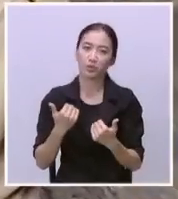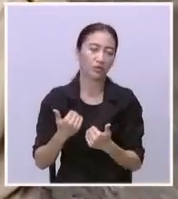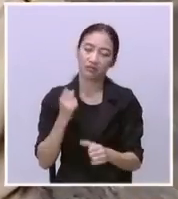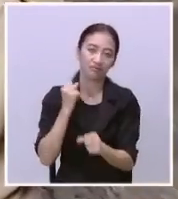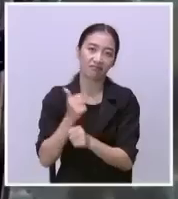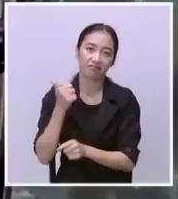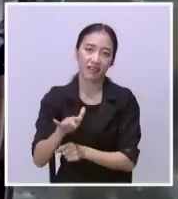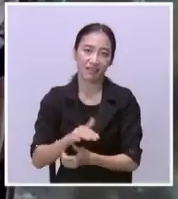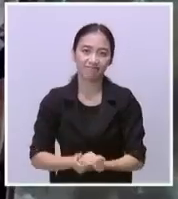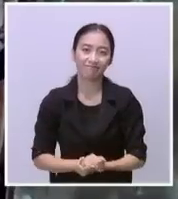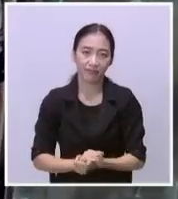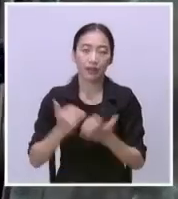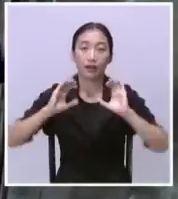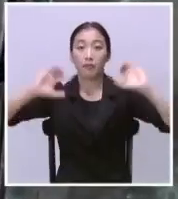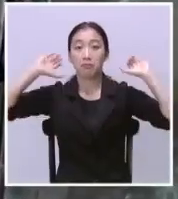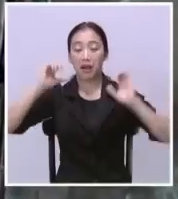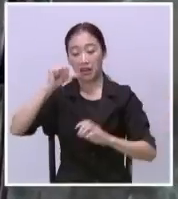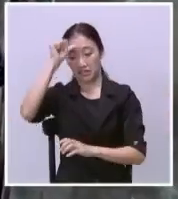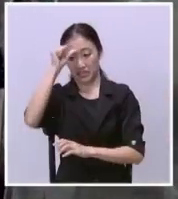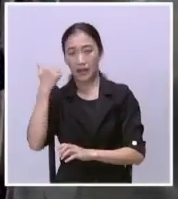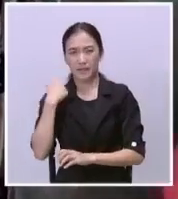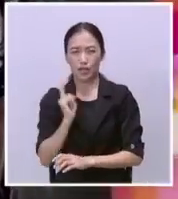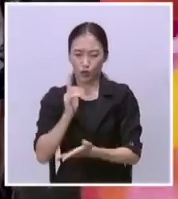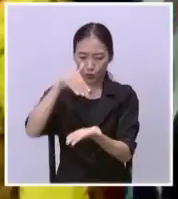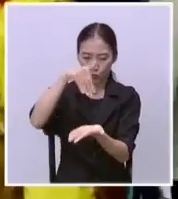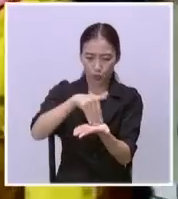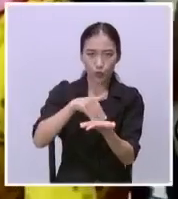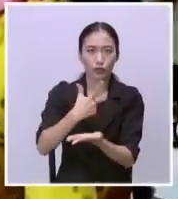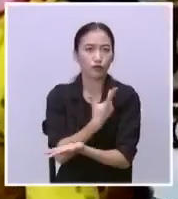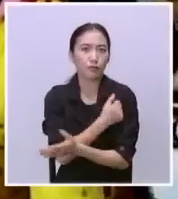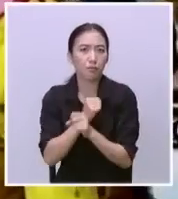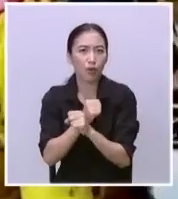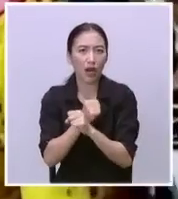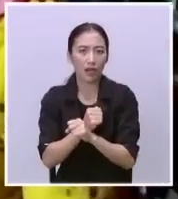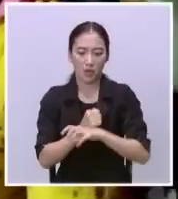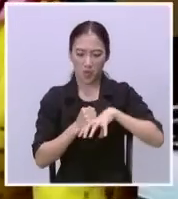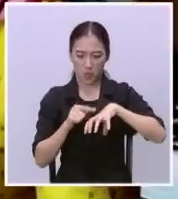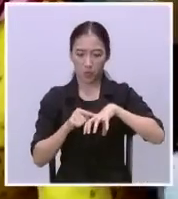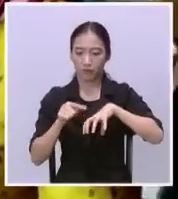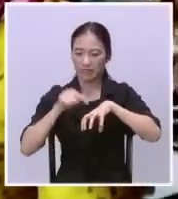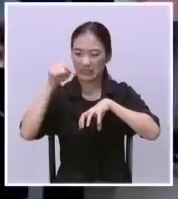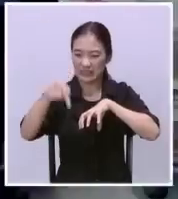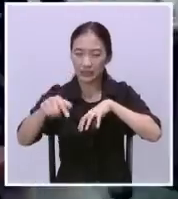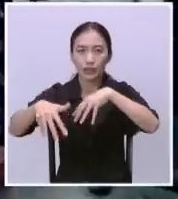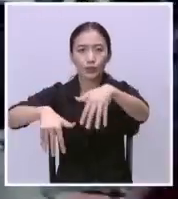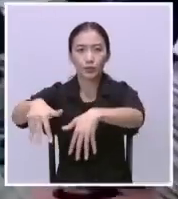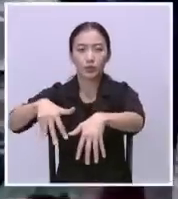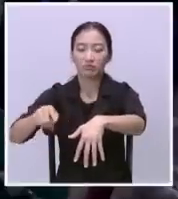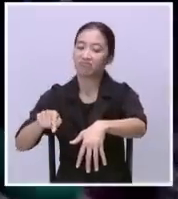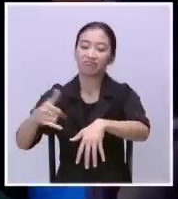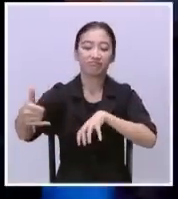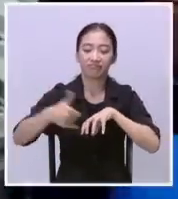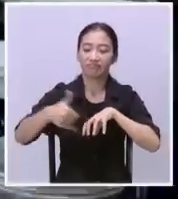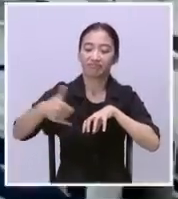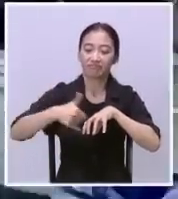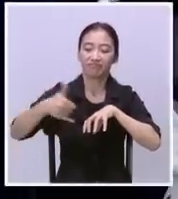างการอินเดียเนี่ยได้จัดตั้งศูนย์วัคซีนขนาดใหญ่เลยแค่ไม่กี่กิโลเมตรห่างจากสลัมทาราวีนะคะแล้วก็มีศักยภาพในการฉีดวั